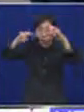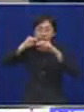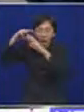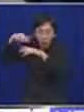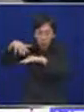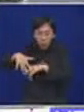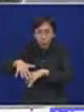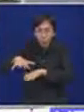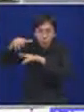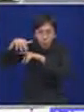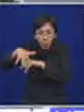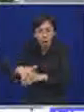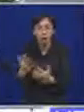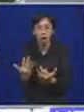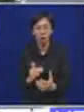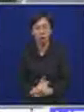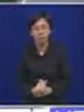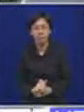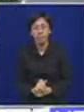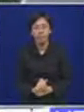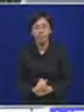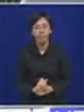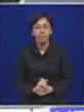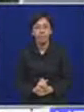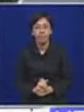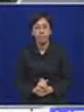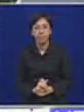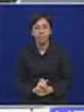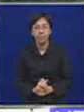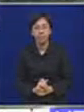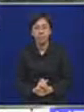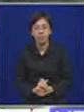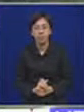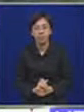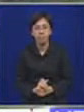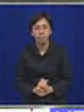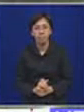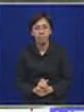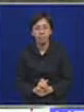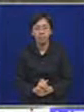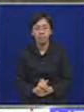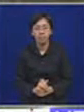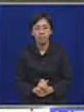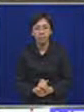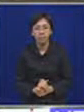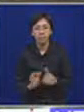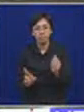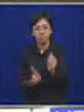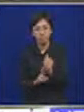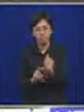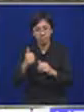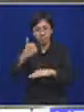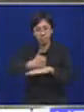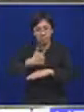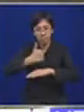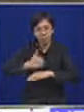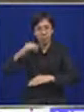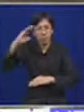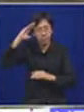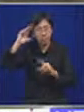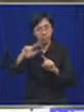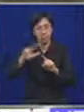ชีพันเอกทัศธรสรศาสตร์ปรีชารองผู้บัญชาการมณฑลทหารบก